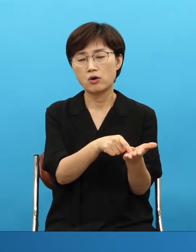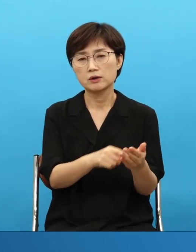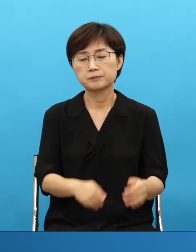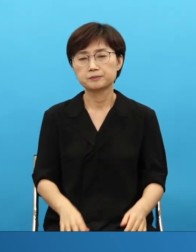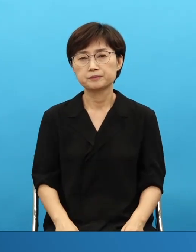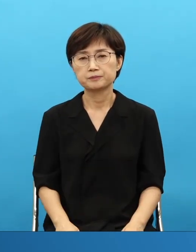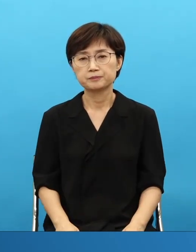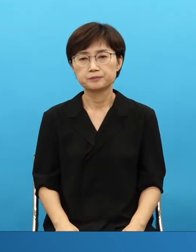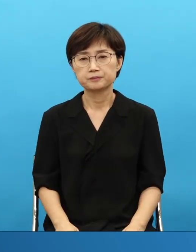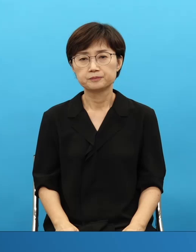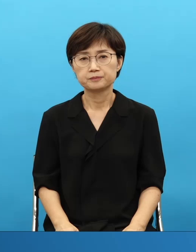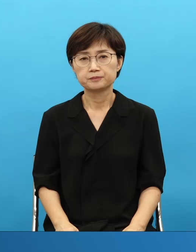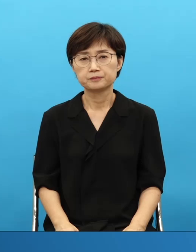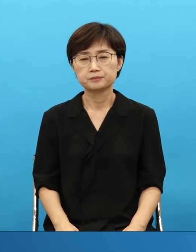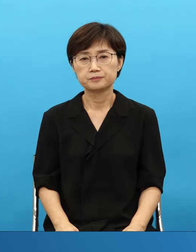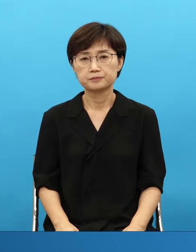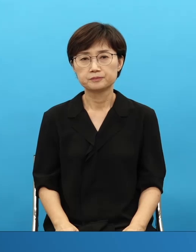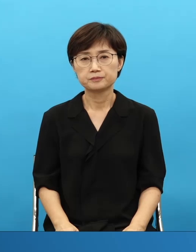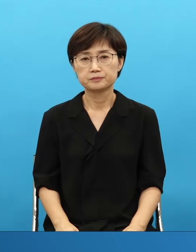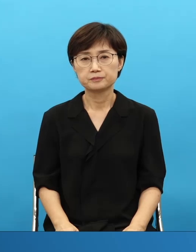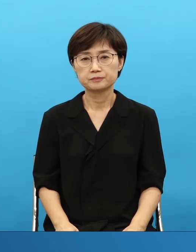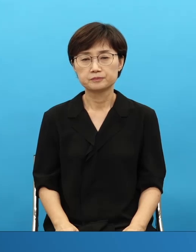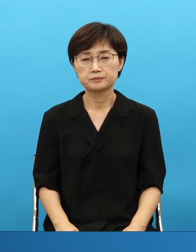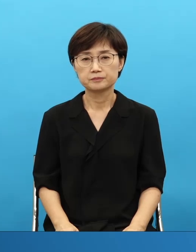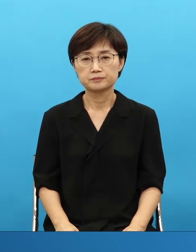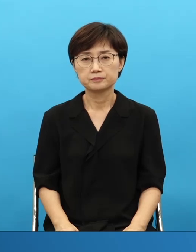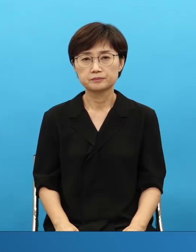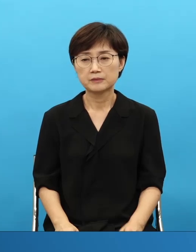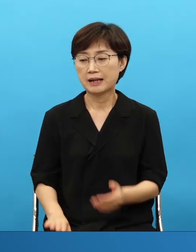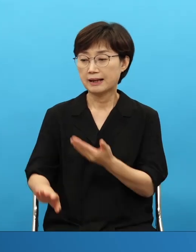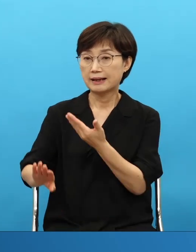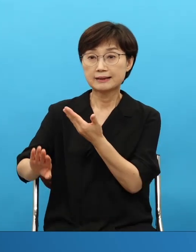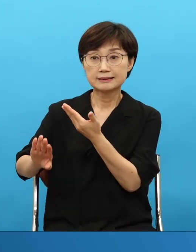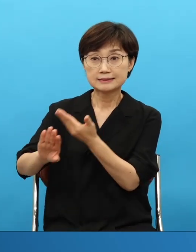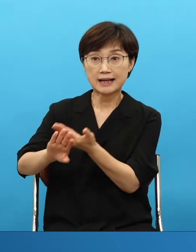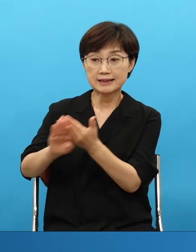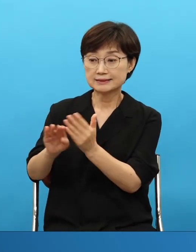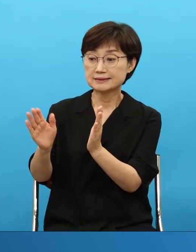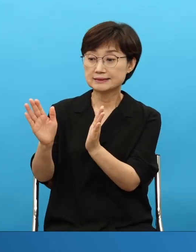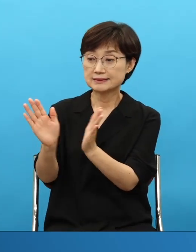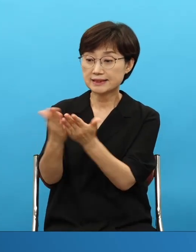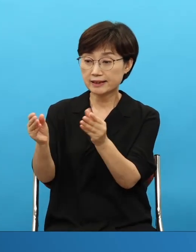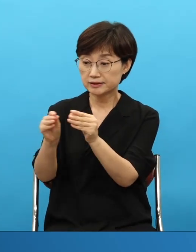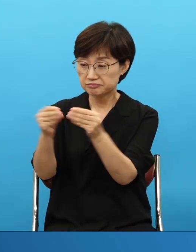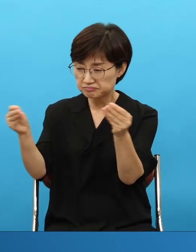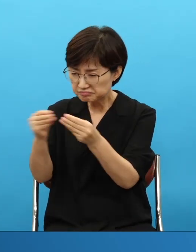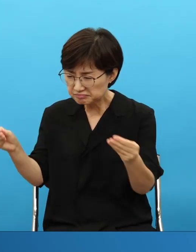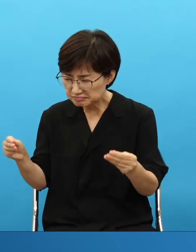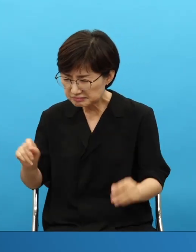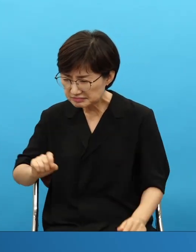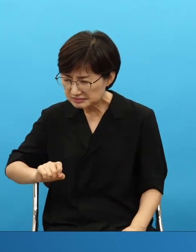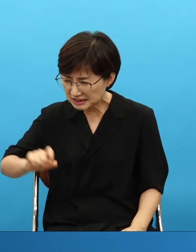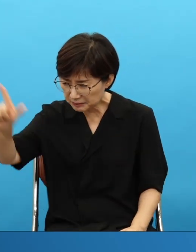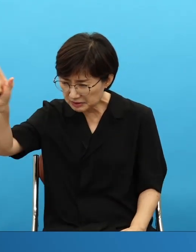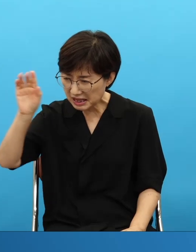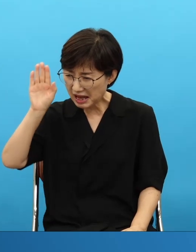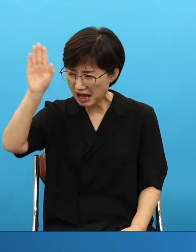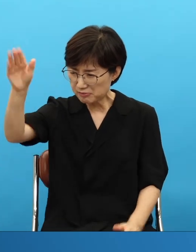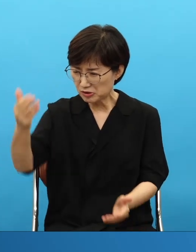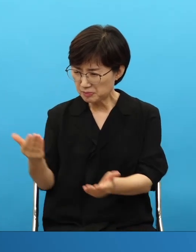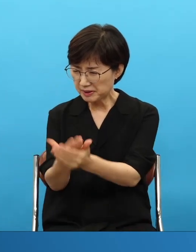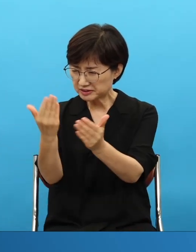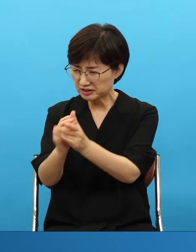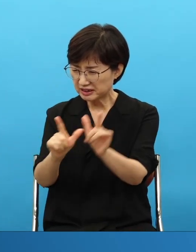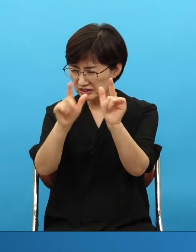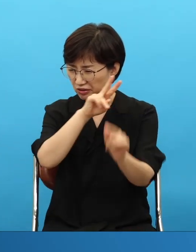这是圣经中已经有预言了. 뭐 다른 책들은 보면은 미래에 대한 굉장히 밝은 얘기인데 성경은 이렇게 돼 있어요.